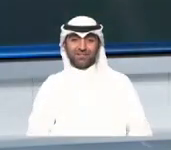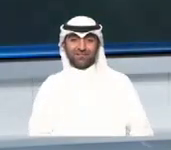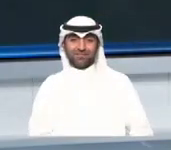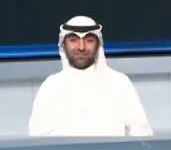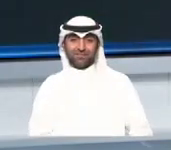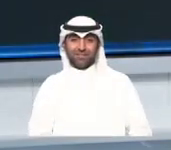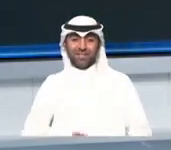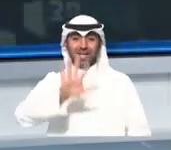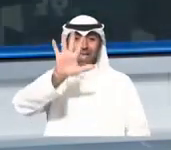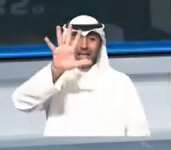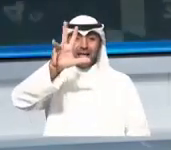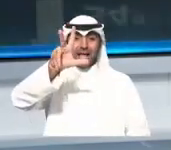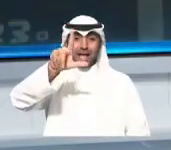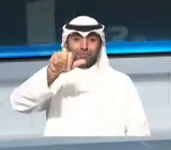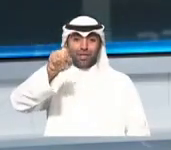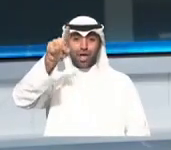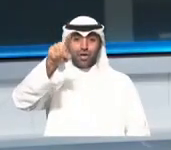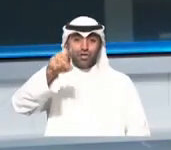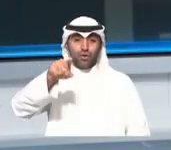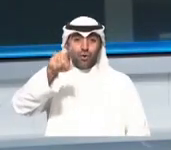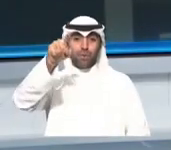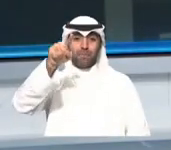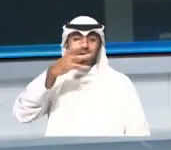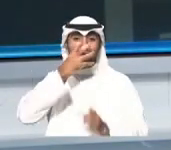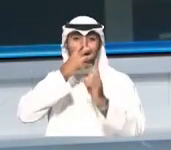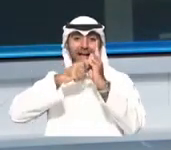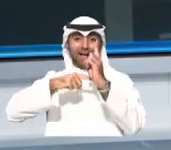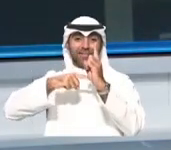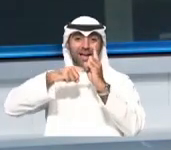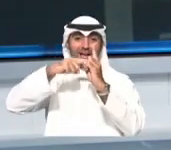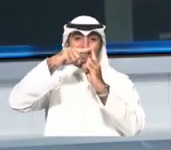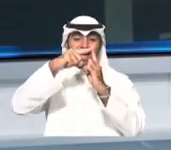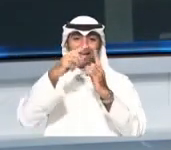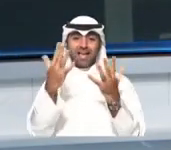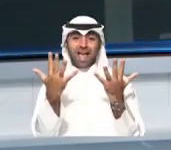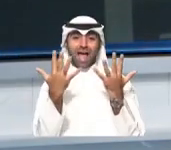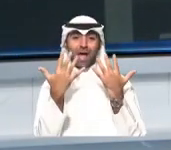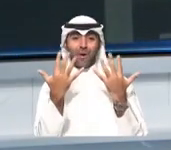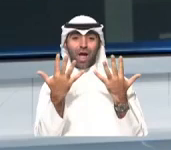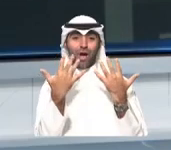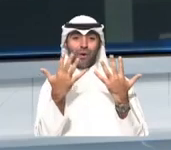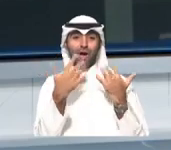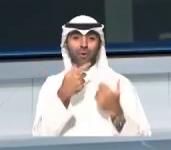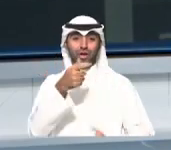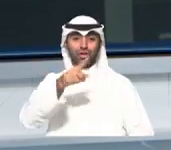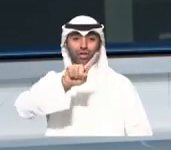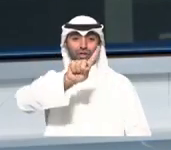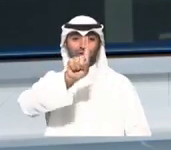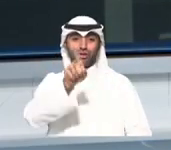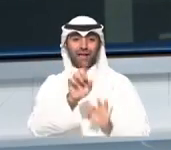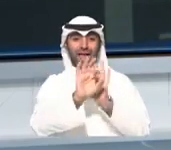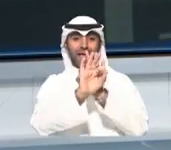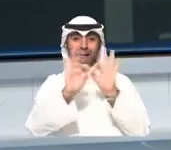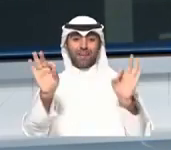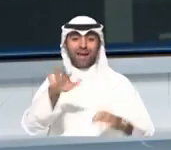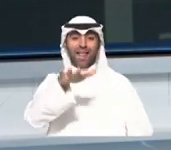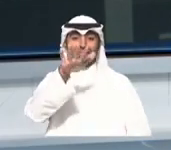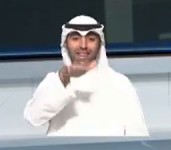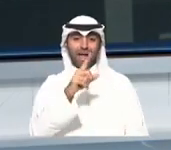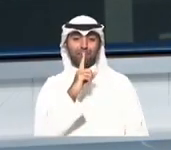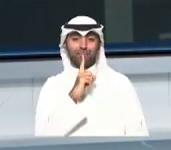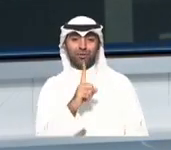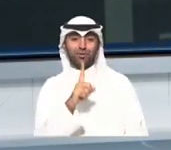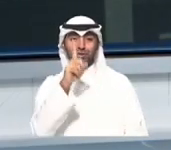5:14. الطقس المتوقع في مدينة الكويت خلال 5 أيام القادمة إن شاء الله السماء صافية، وأيضا أجواء مائلة للحرارة خلال فترة